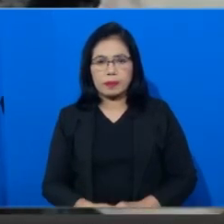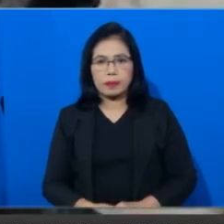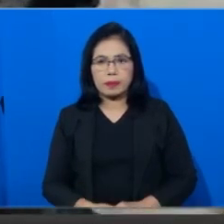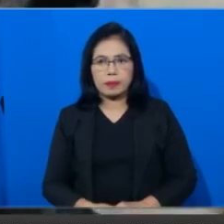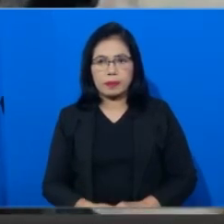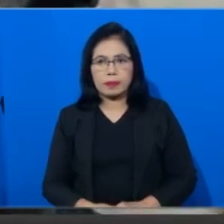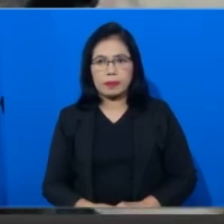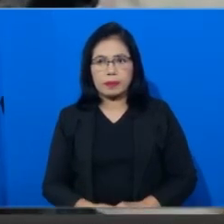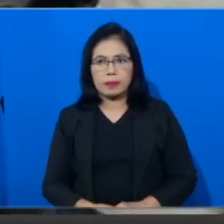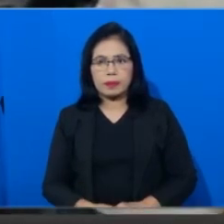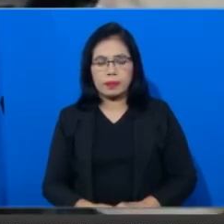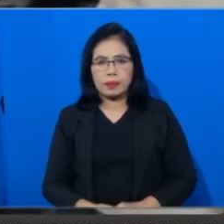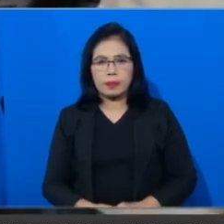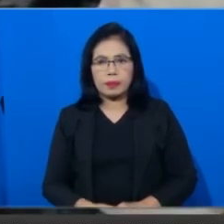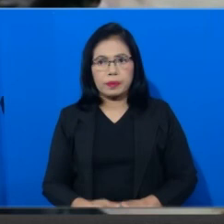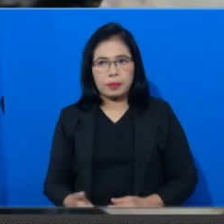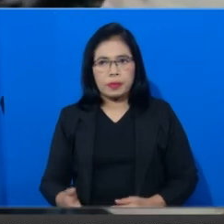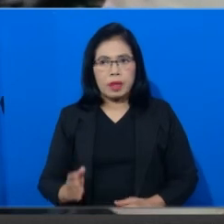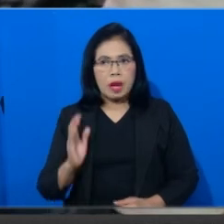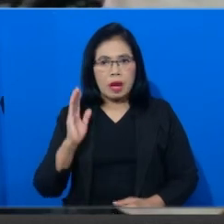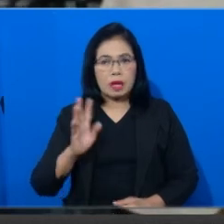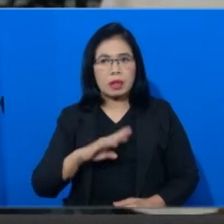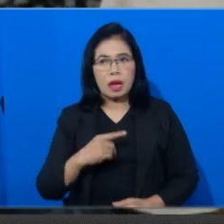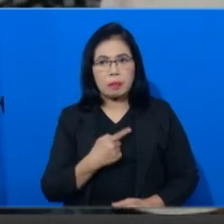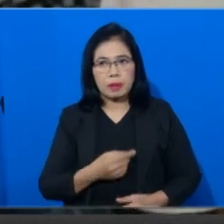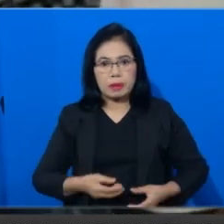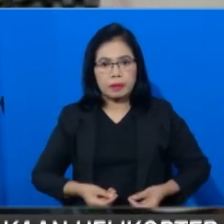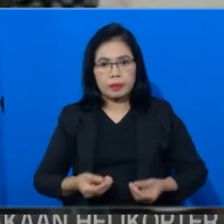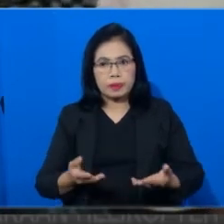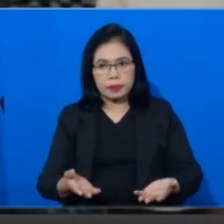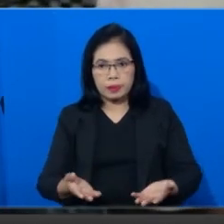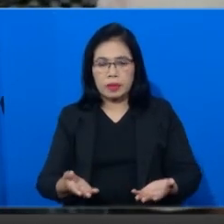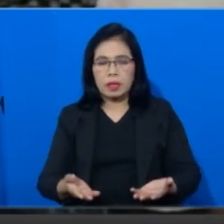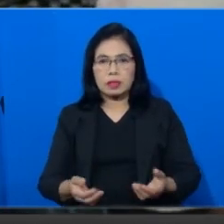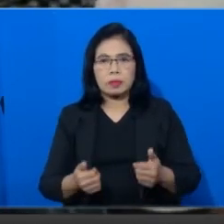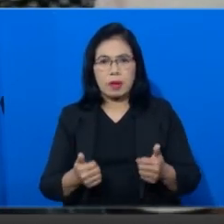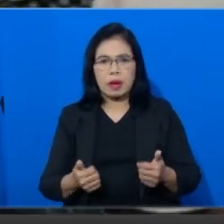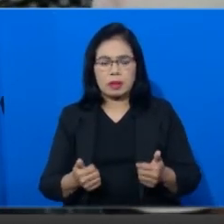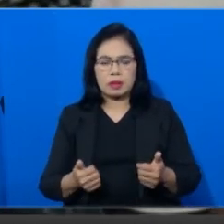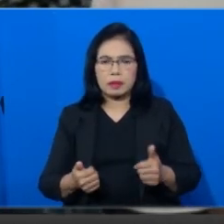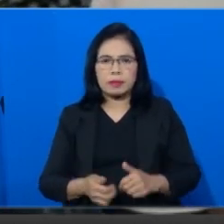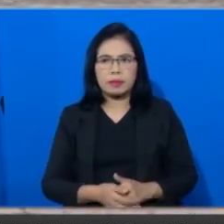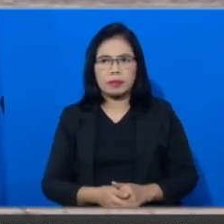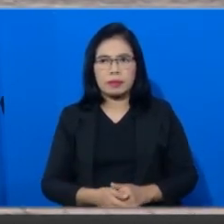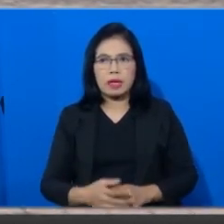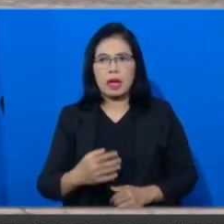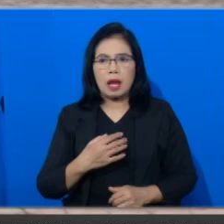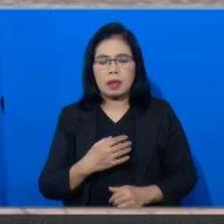Pun hak-hak beliau akan kami tunaikan dengan sebaik-baiknya, antara lain hak